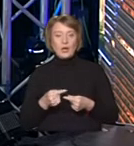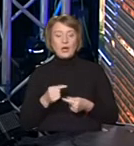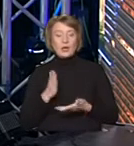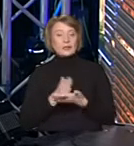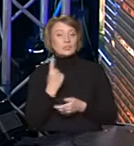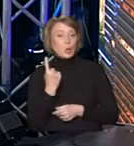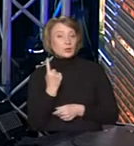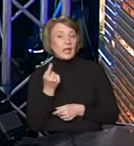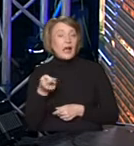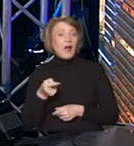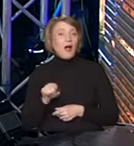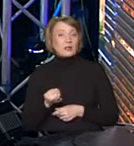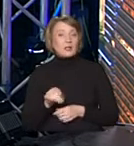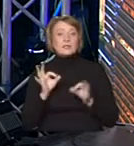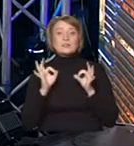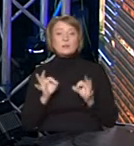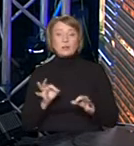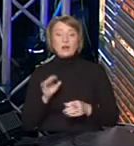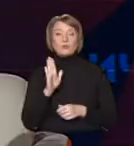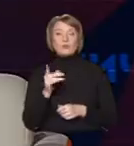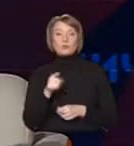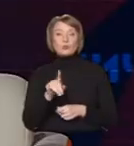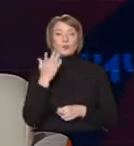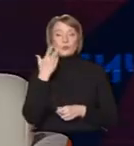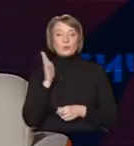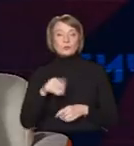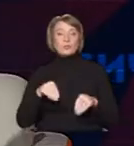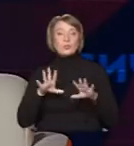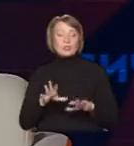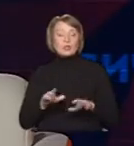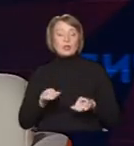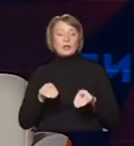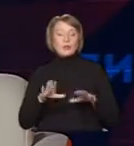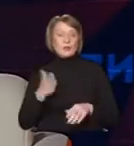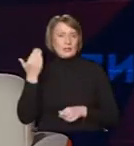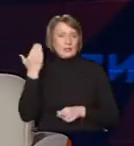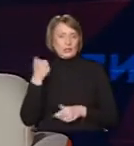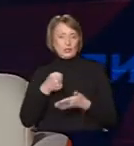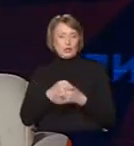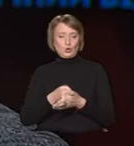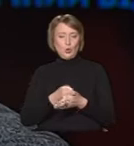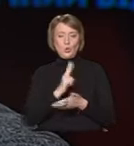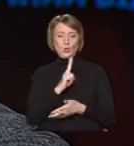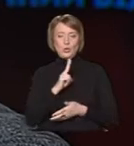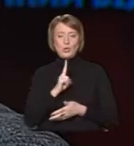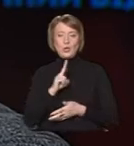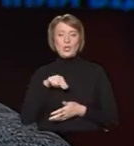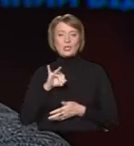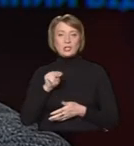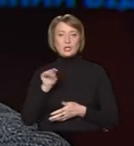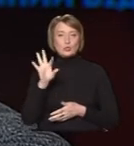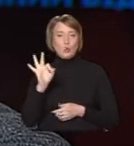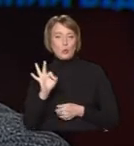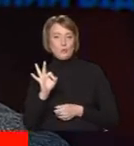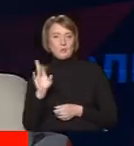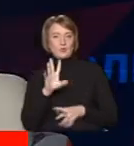але. Справа в тому, що коли були ці всі рішення ухвалені ще раніше, ще до Кличка, були зміни до генплану щодо того,